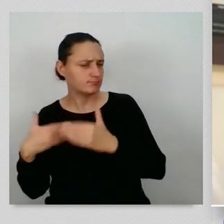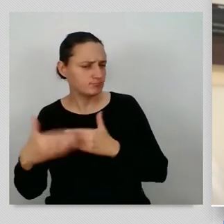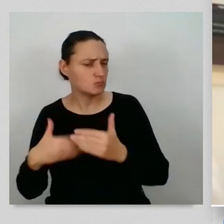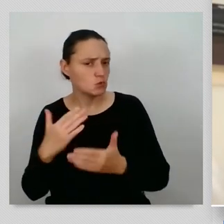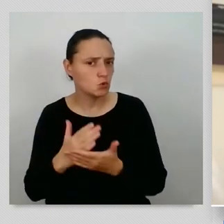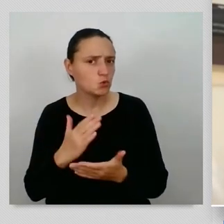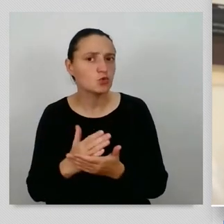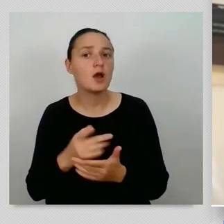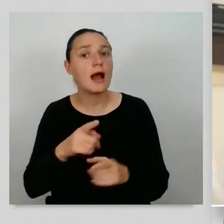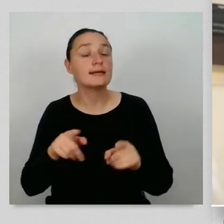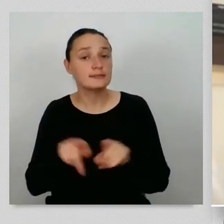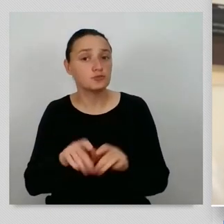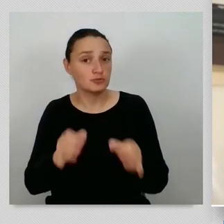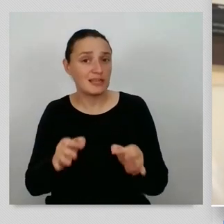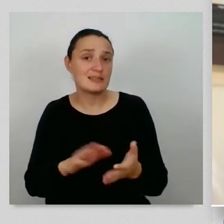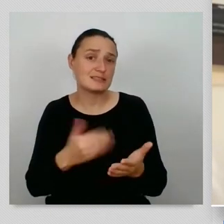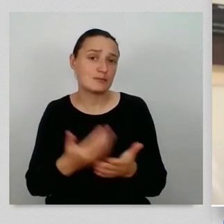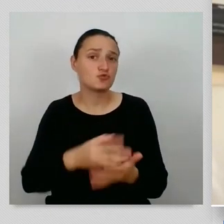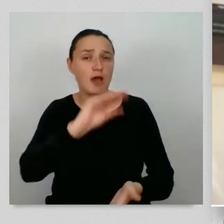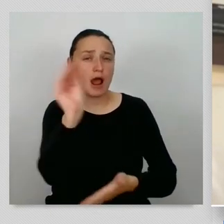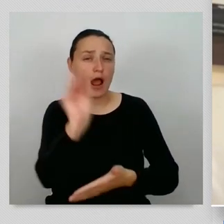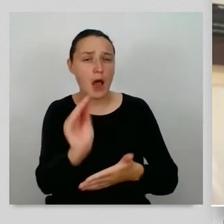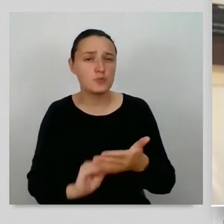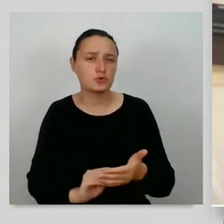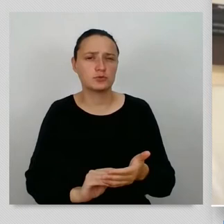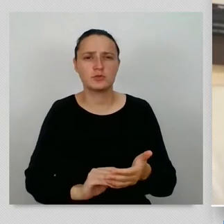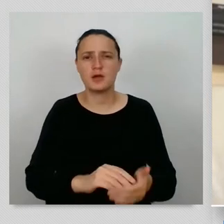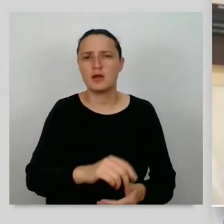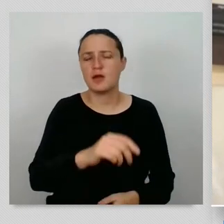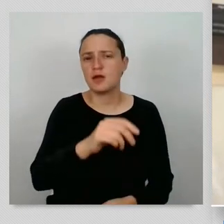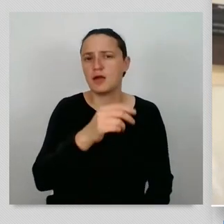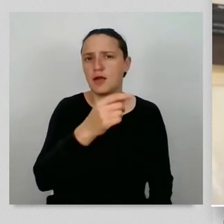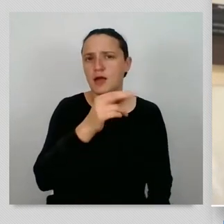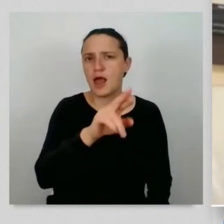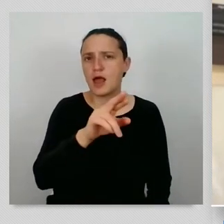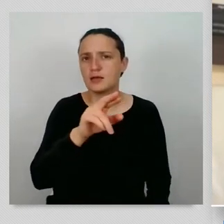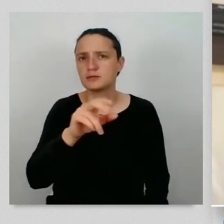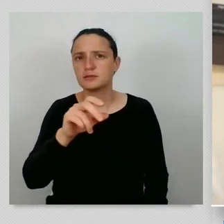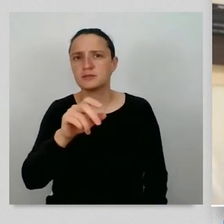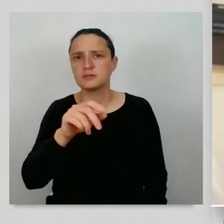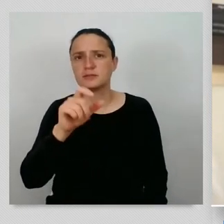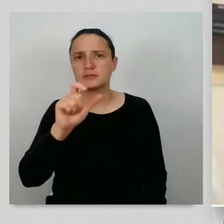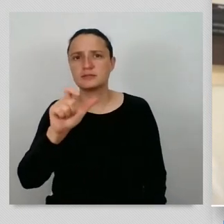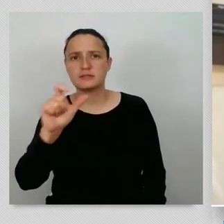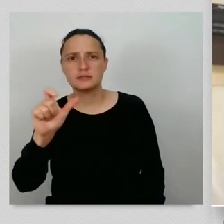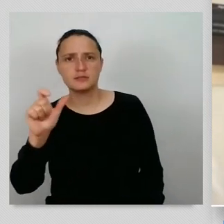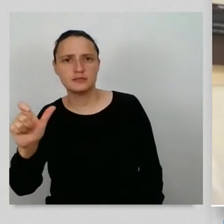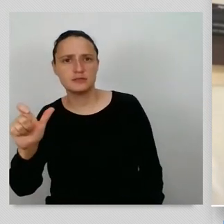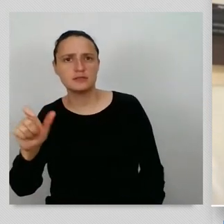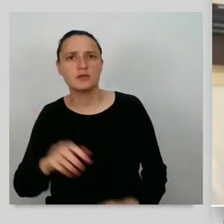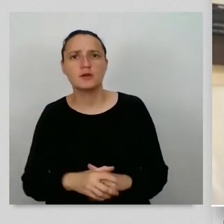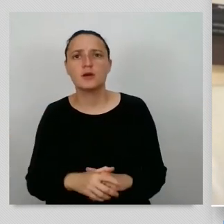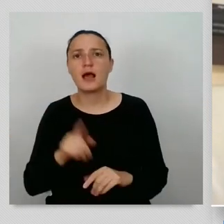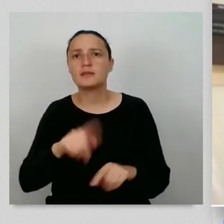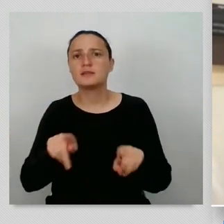przez kwestie raportu IPCC i tego pokazania katastrofy klimatycznej grożącej nam, ale